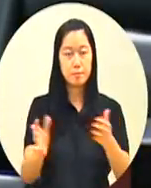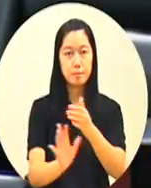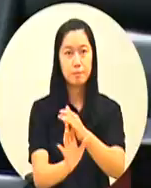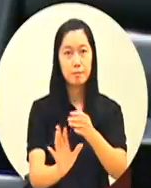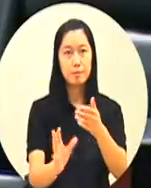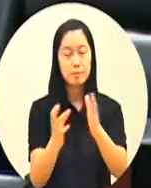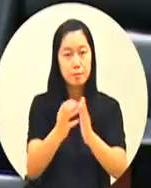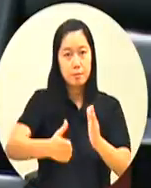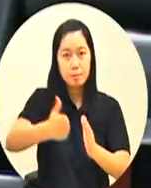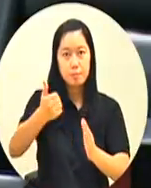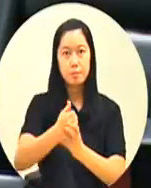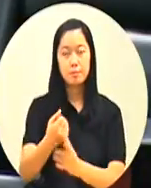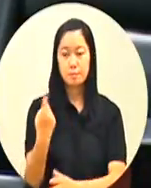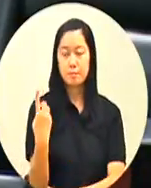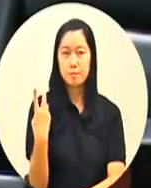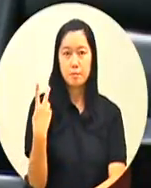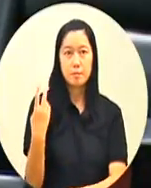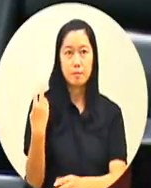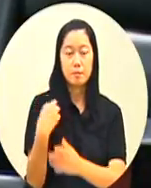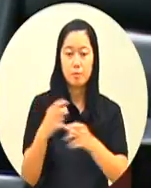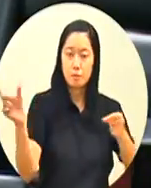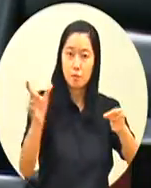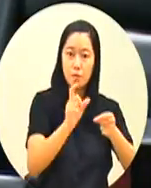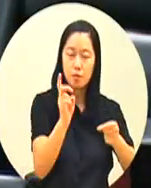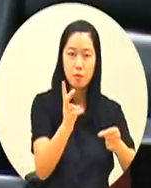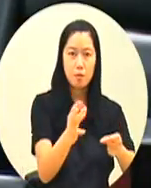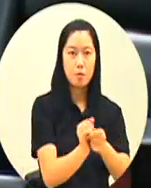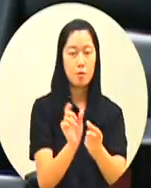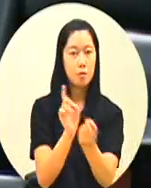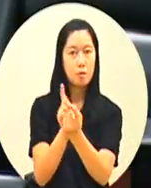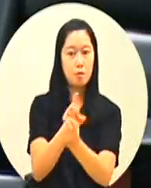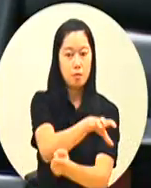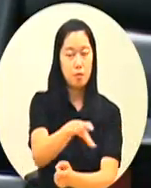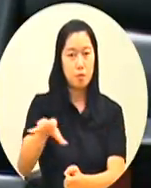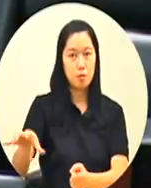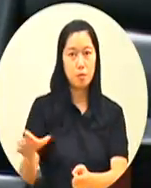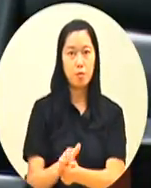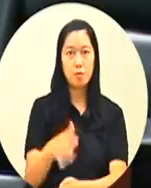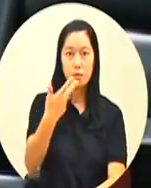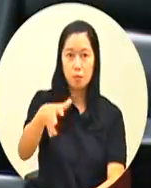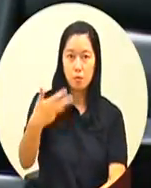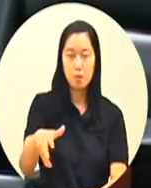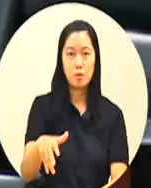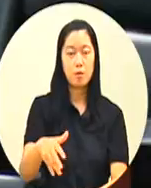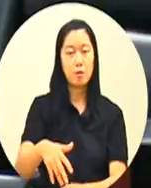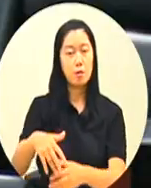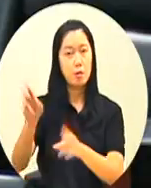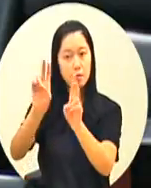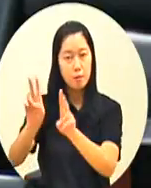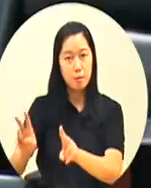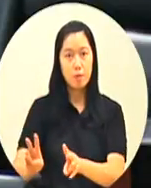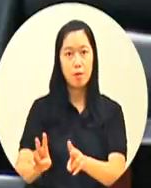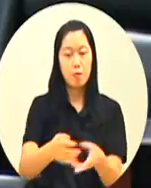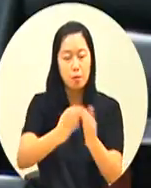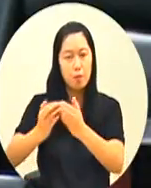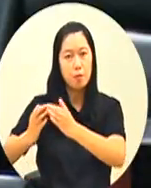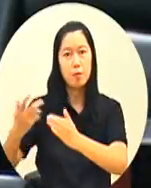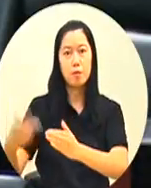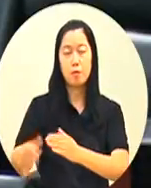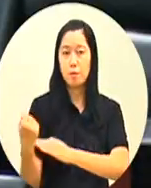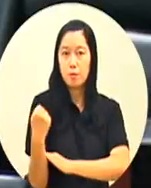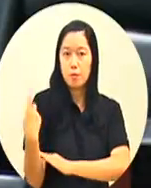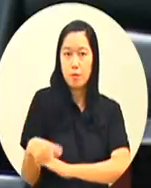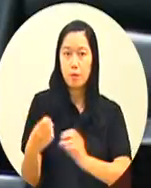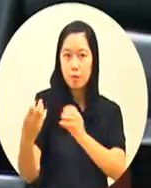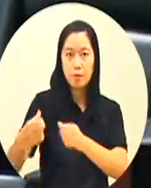次非常强烈的风灾哈，对于地方上在赋水供电这部分的努力哈。也协调出一些比